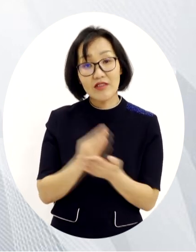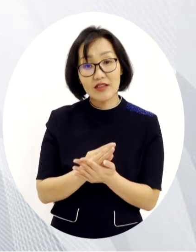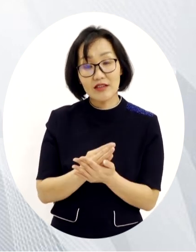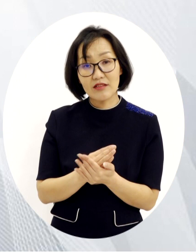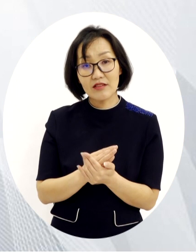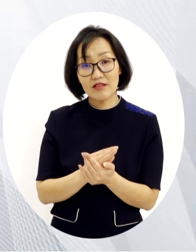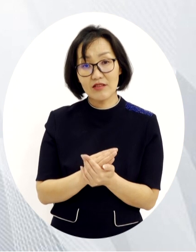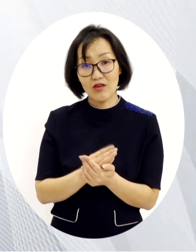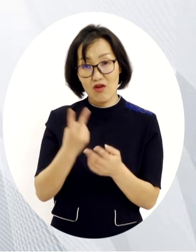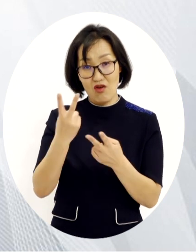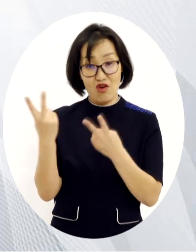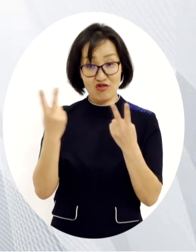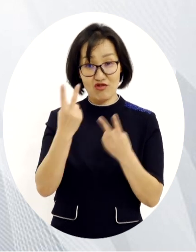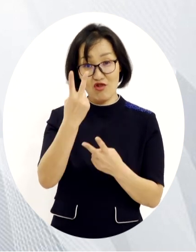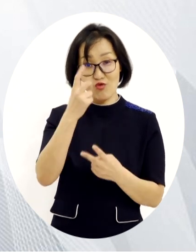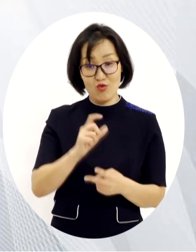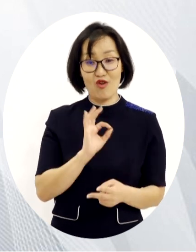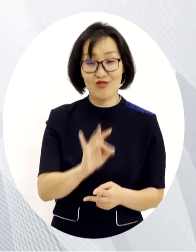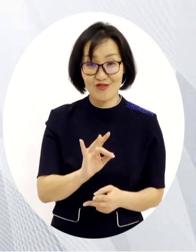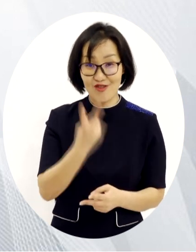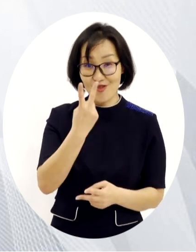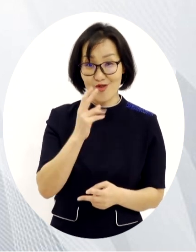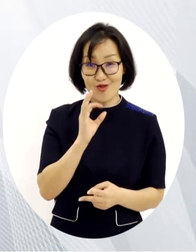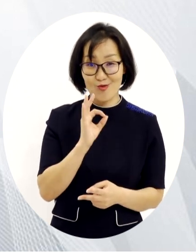Хід байсан байна. 2 үйлчлүүлэгч байсан байна.